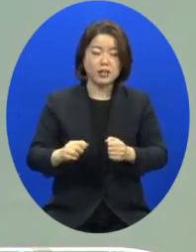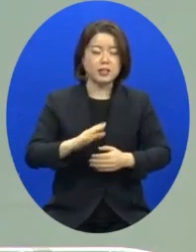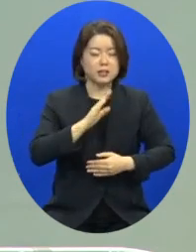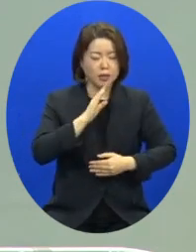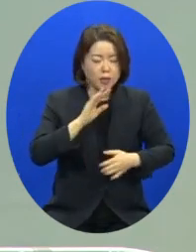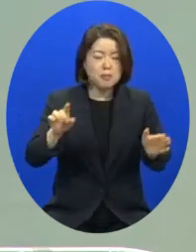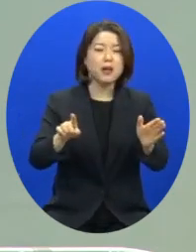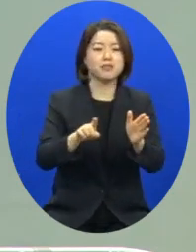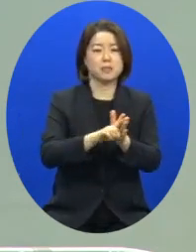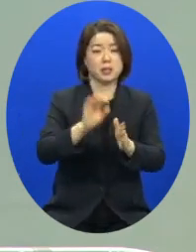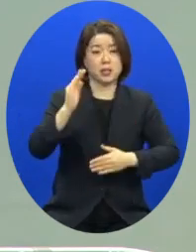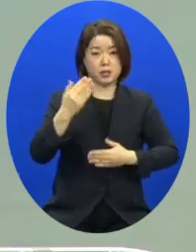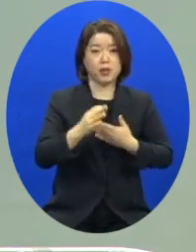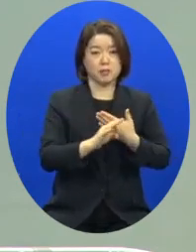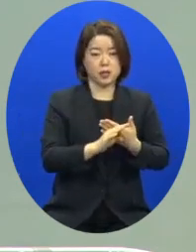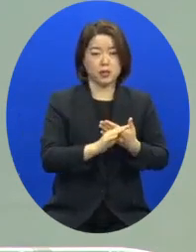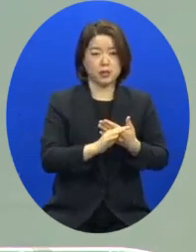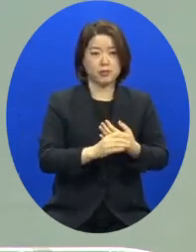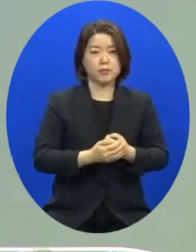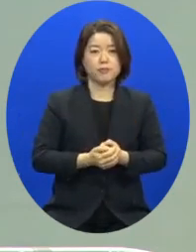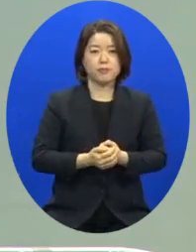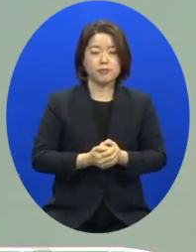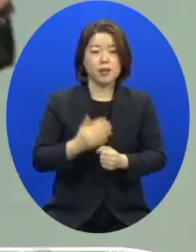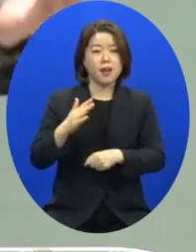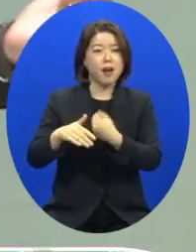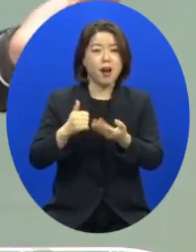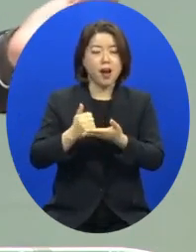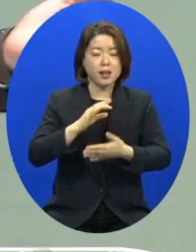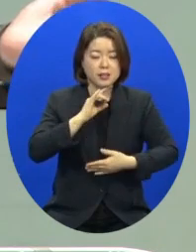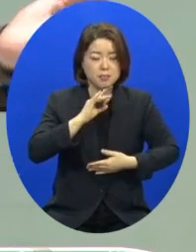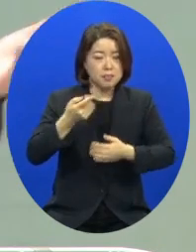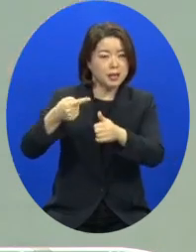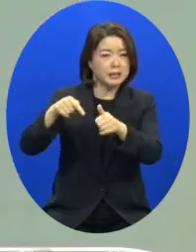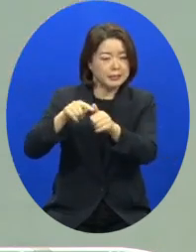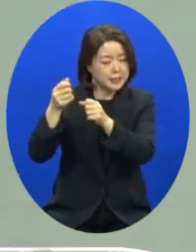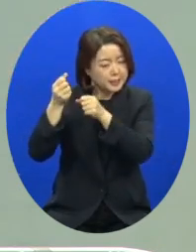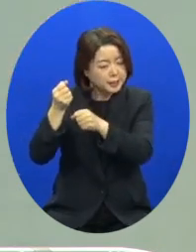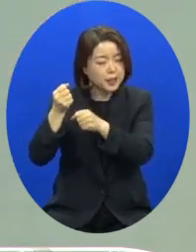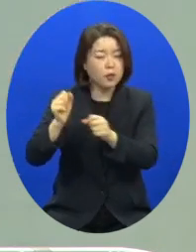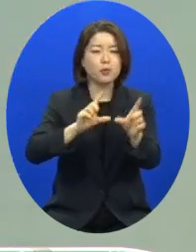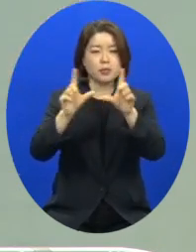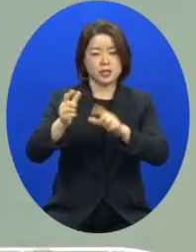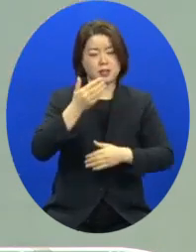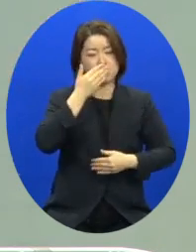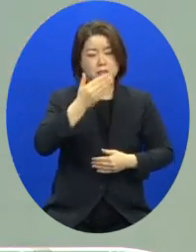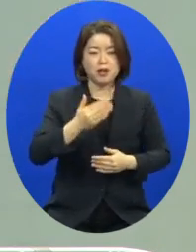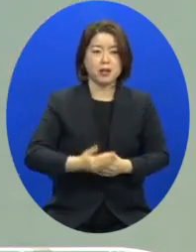되면 그러면 하나님만 의지하고 살 수밖에 없잖아요.